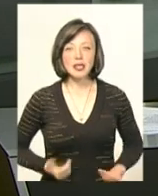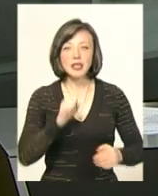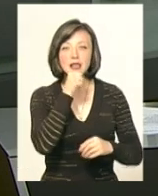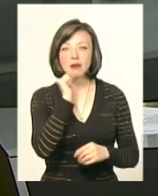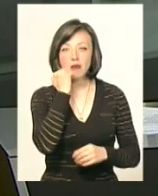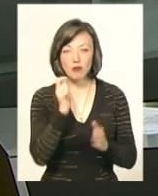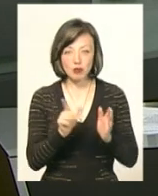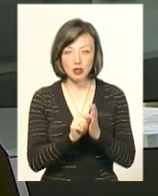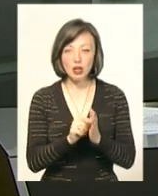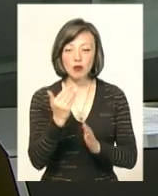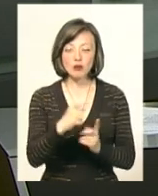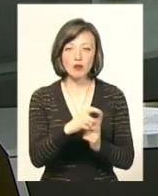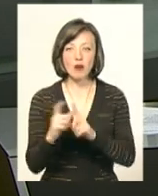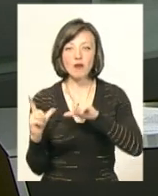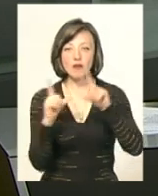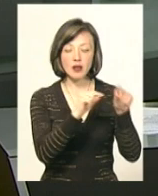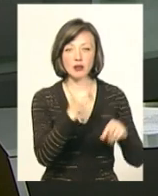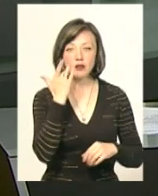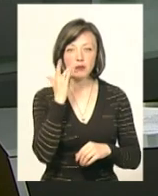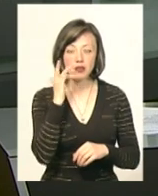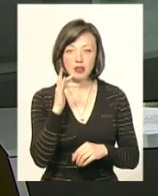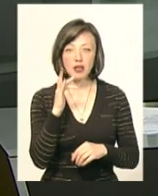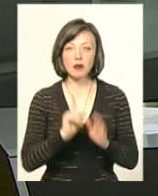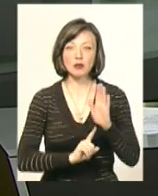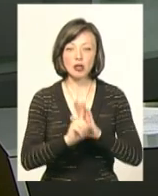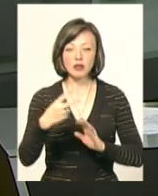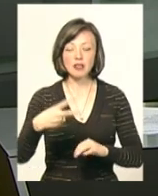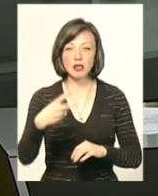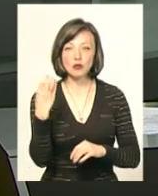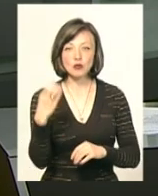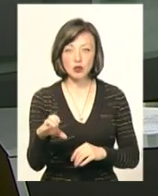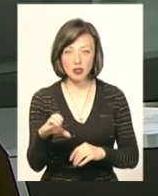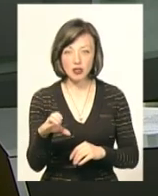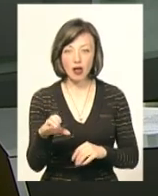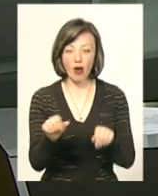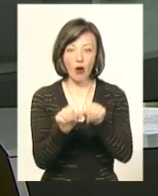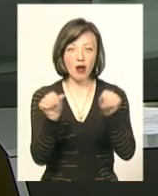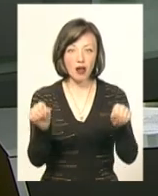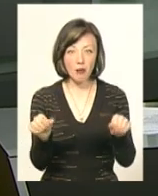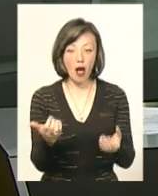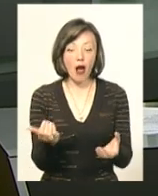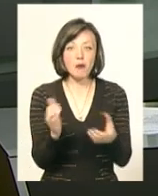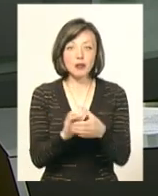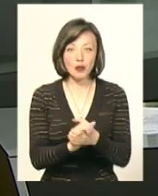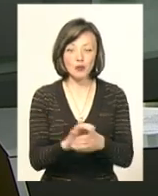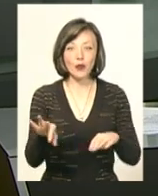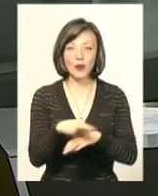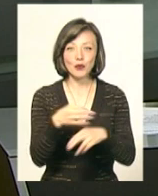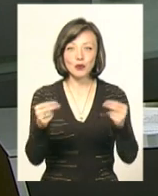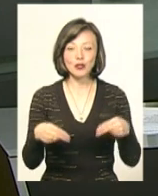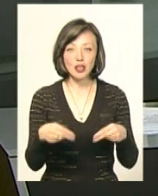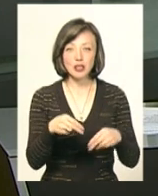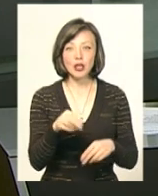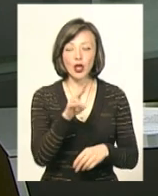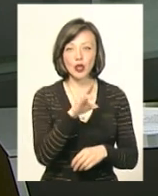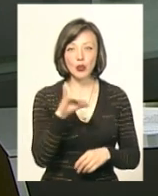і бабуся. За його словами, вони виїхали до Сполучених Штатів на початку 20-го століття нарізно, а познайомилися і одружилися у